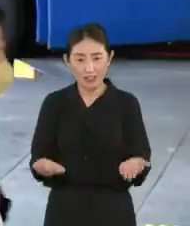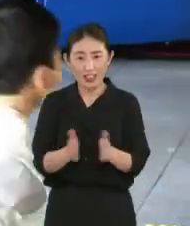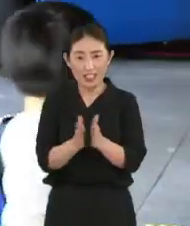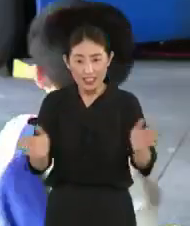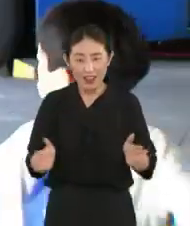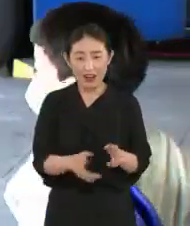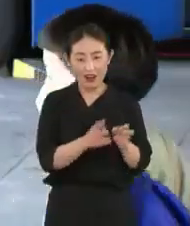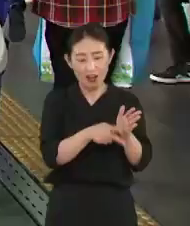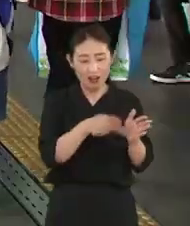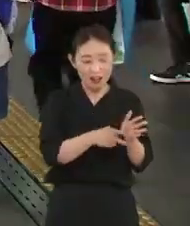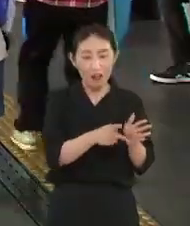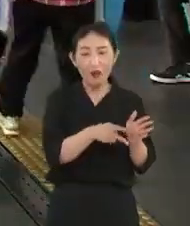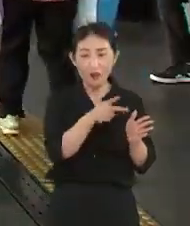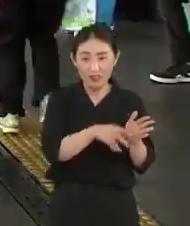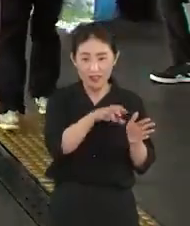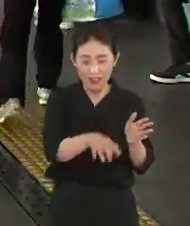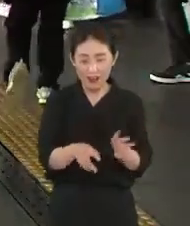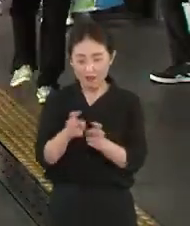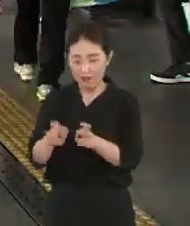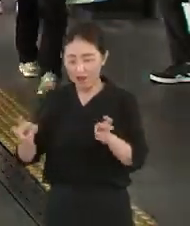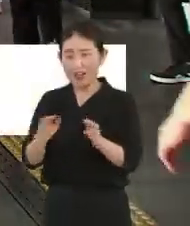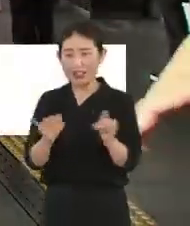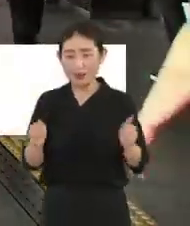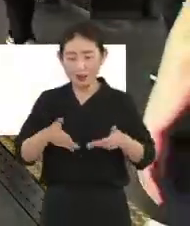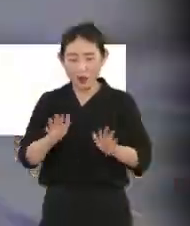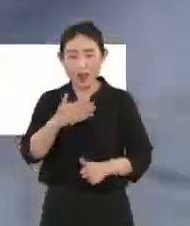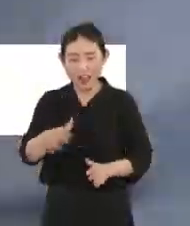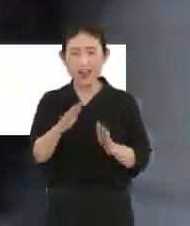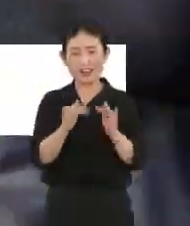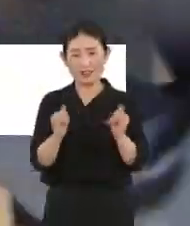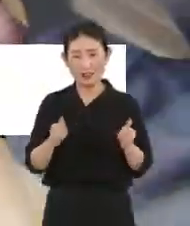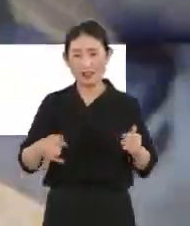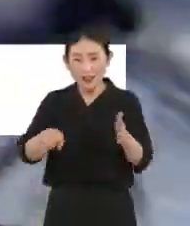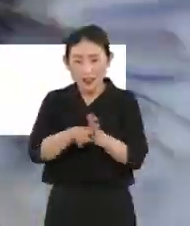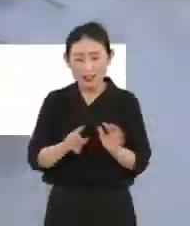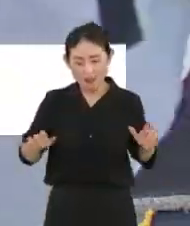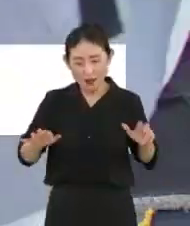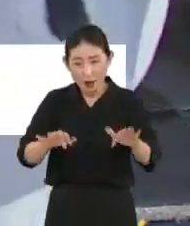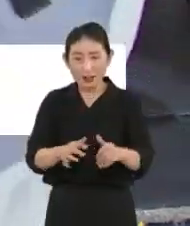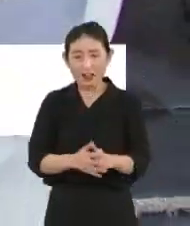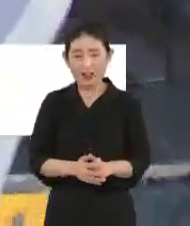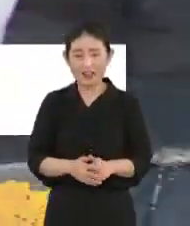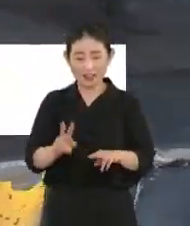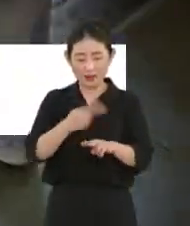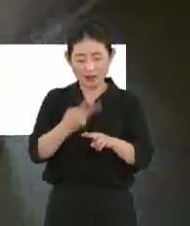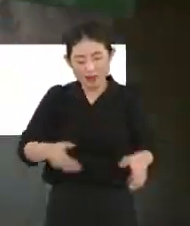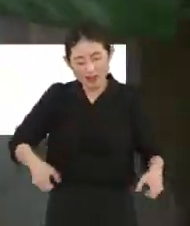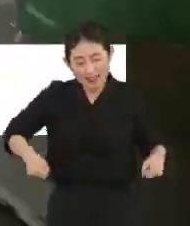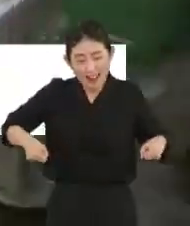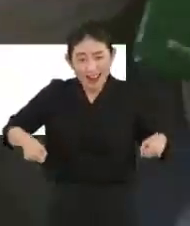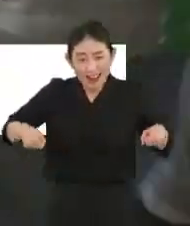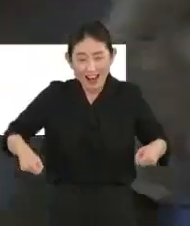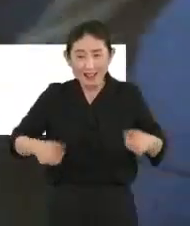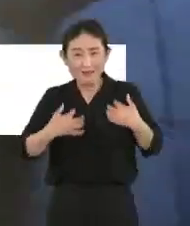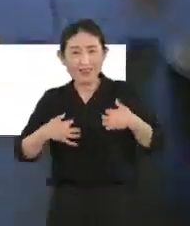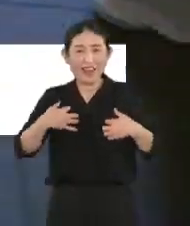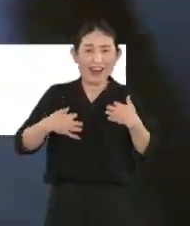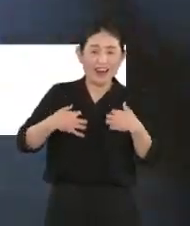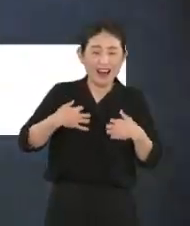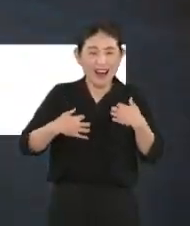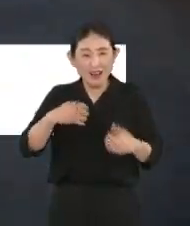이날은 고향을 찾아온 사람들로 붐볐습니다 양손 가득 선물을 들고 설레는 마음으로 고향에 도착한 비성